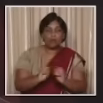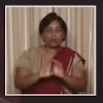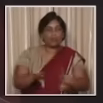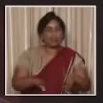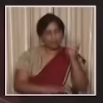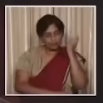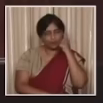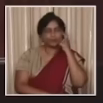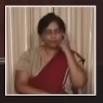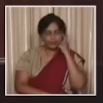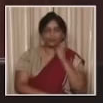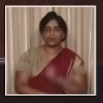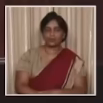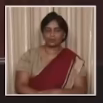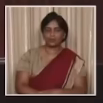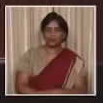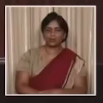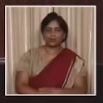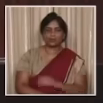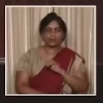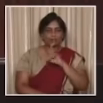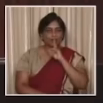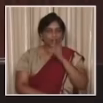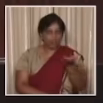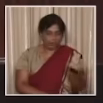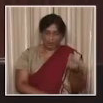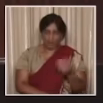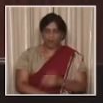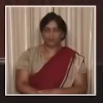උනත් දන්නවා. හරි ඔබතුමා සභානායකතුමා කතා කරන්න.